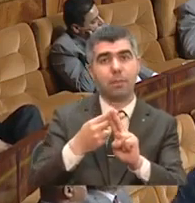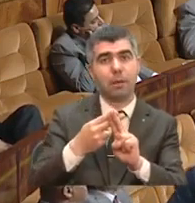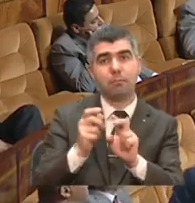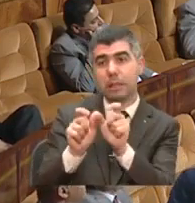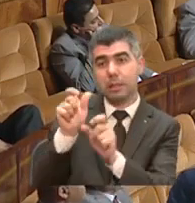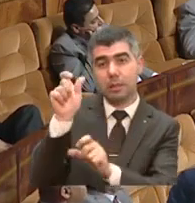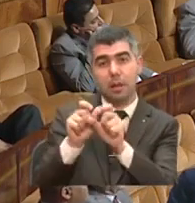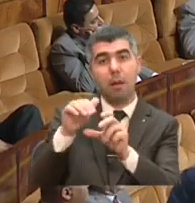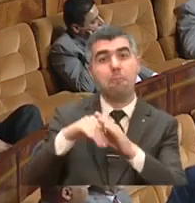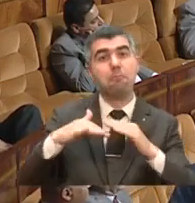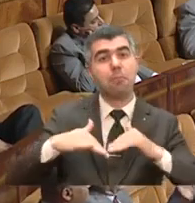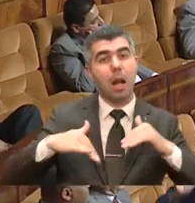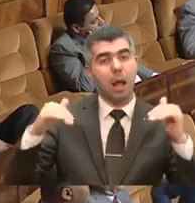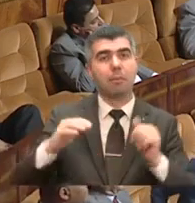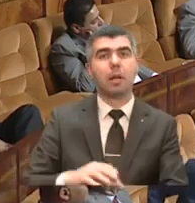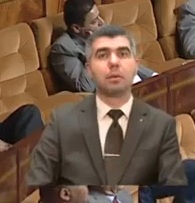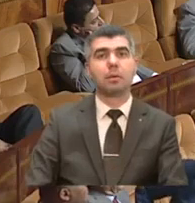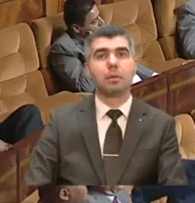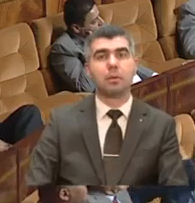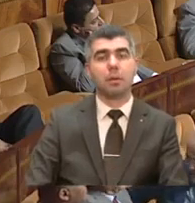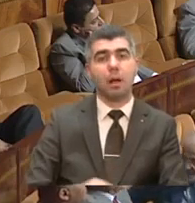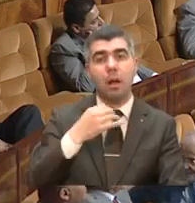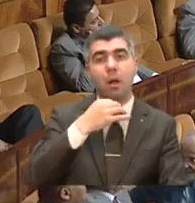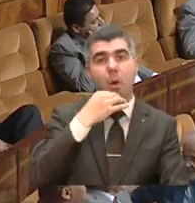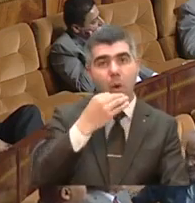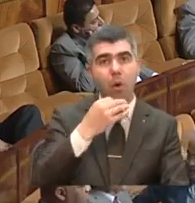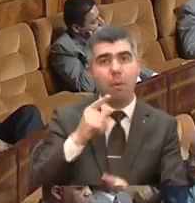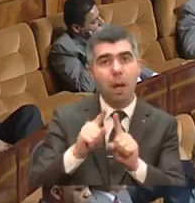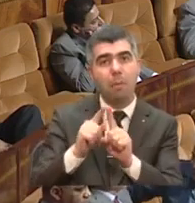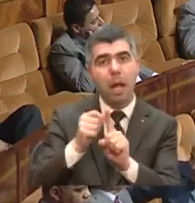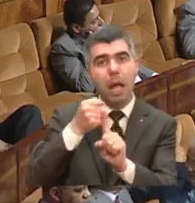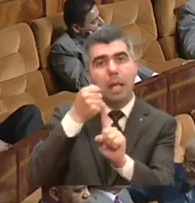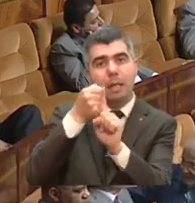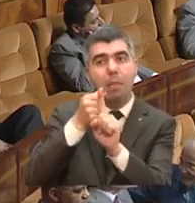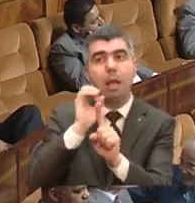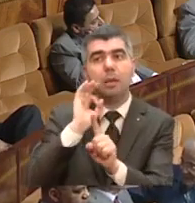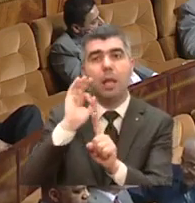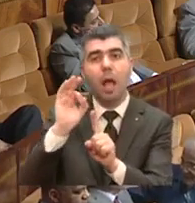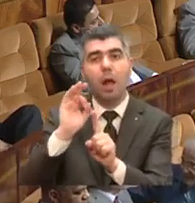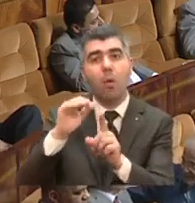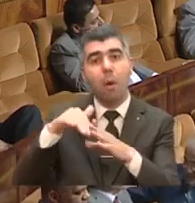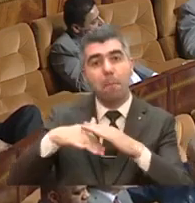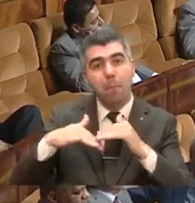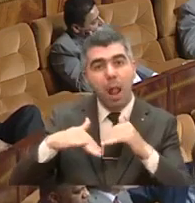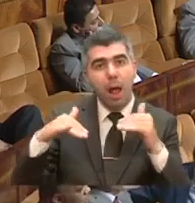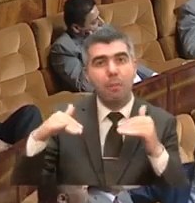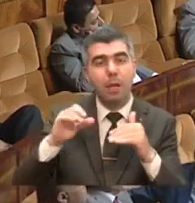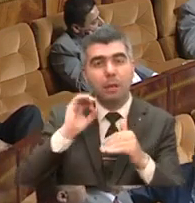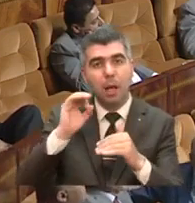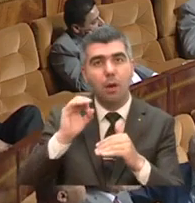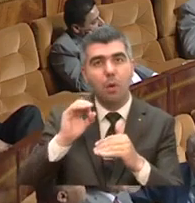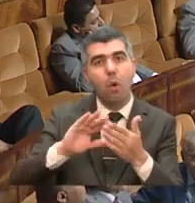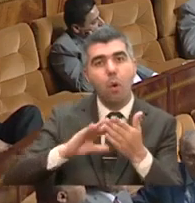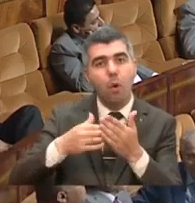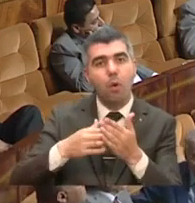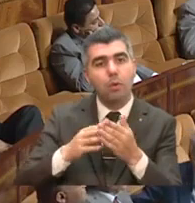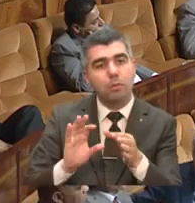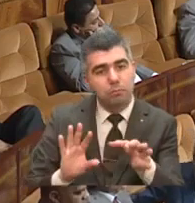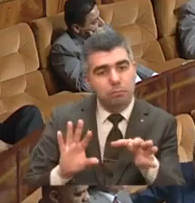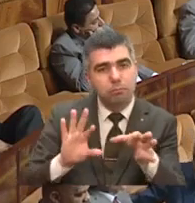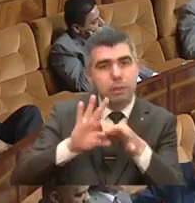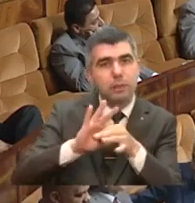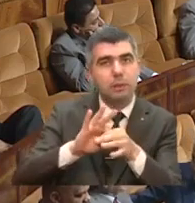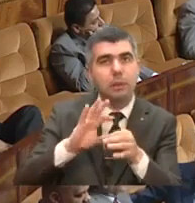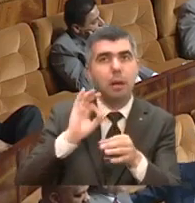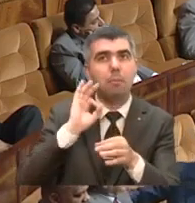ماشي ديال التقييم للعمل ديالهم. السيد النائب مخالط الدائره ديالو وتيقوم بالعمل